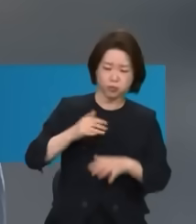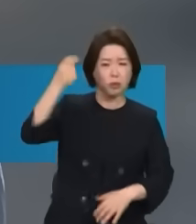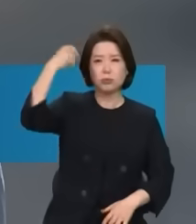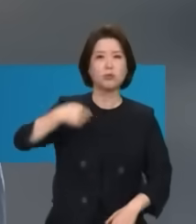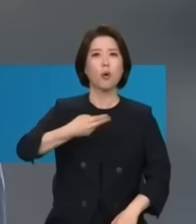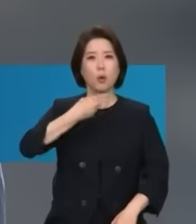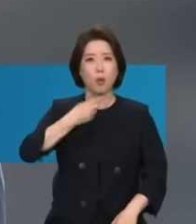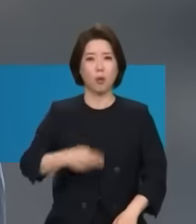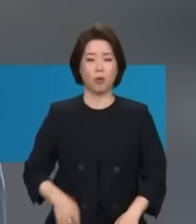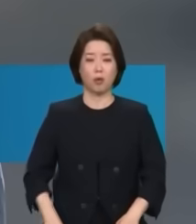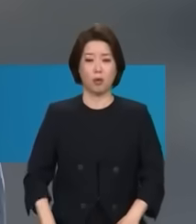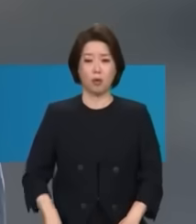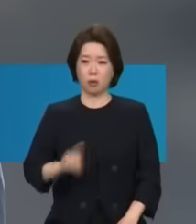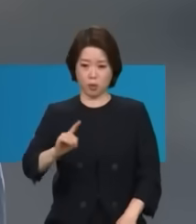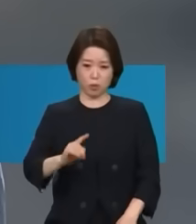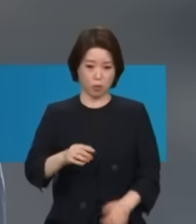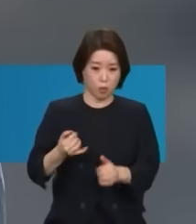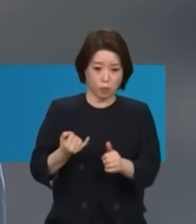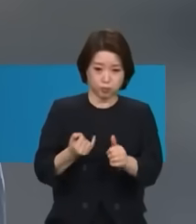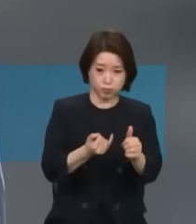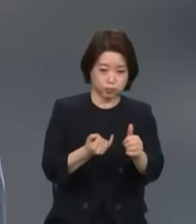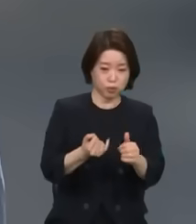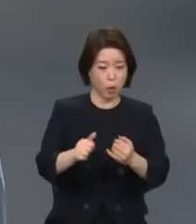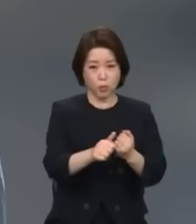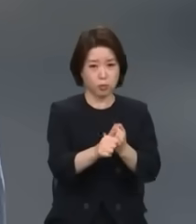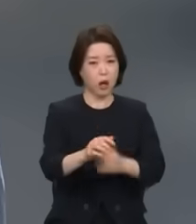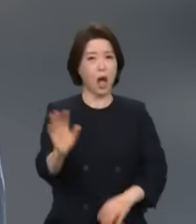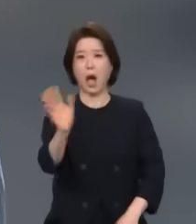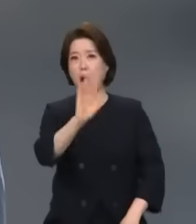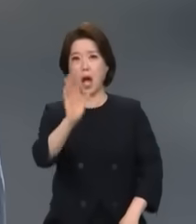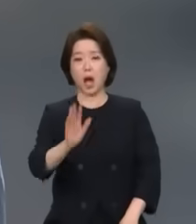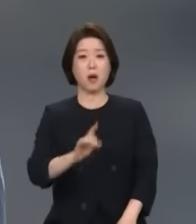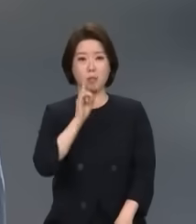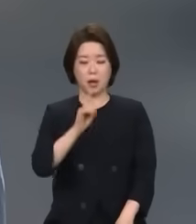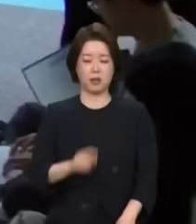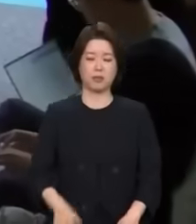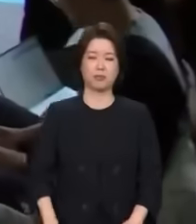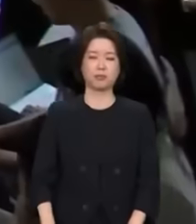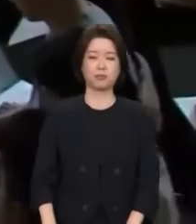등을 거론하며 혐의를 부인하고 있었습니다. 한민정 기자입니다.